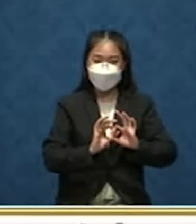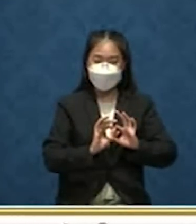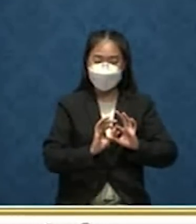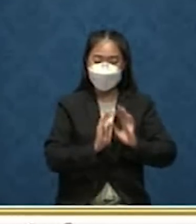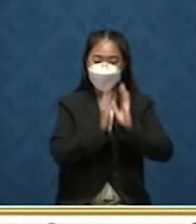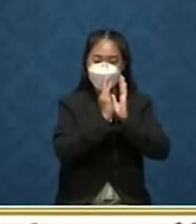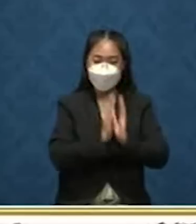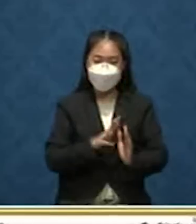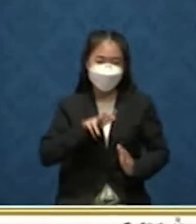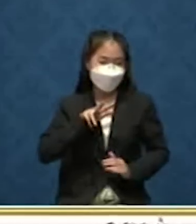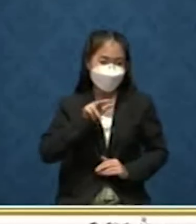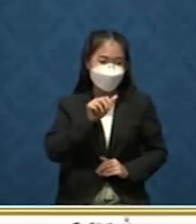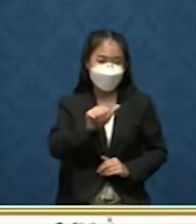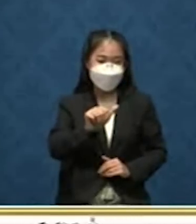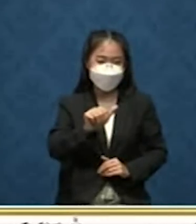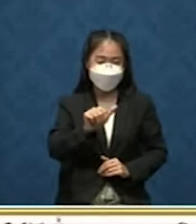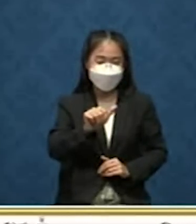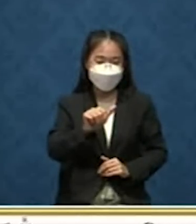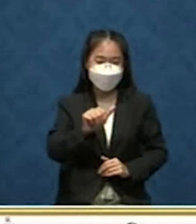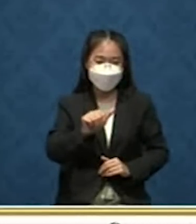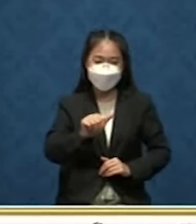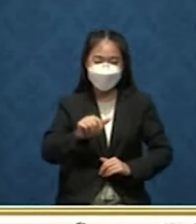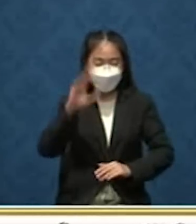ผู้บญชาการสูสของüss้นรชการตำรวจ